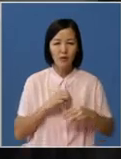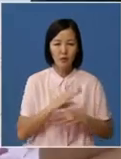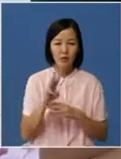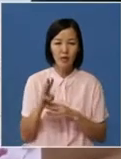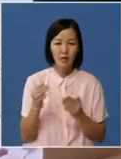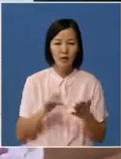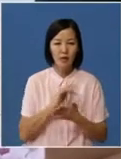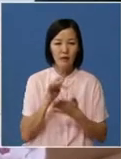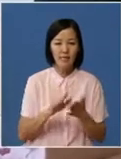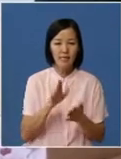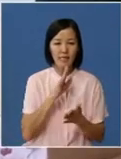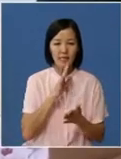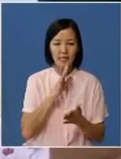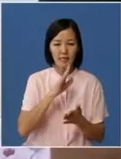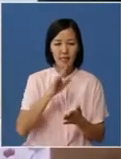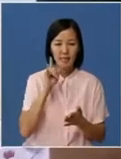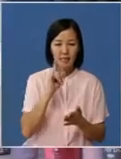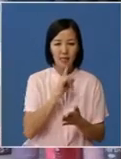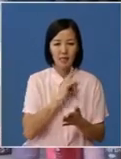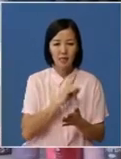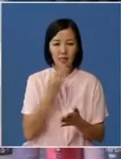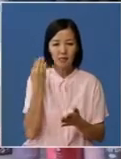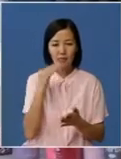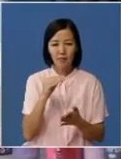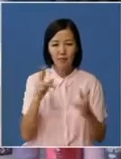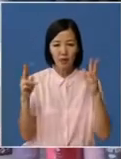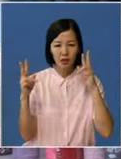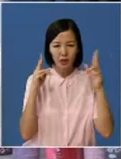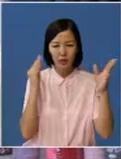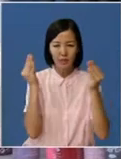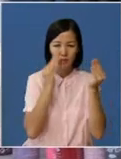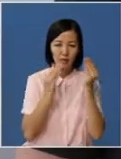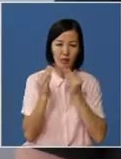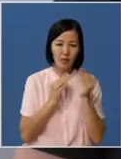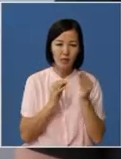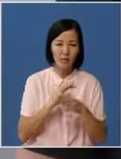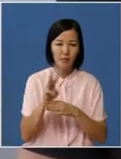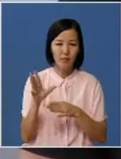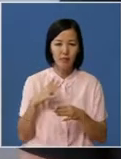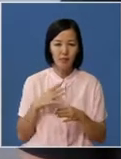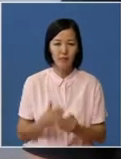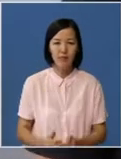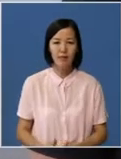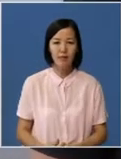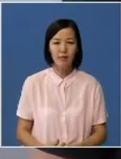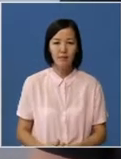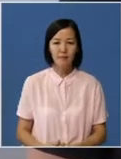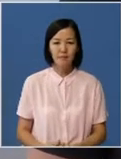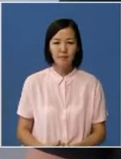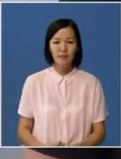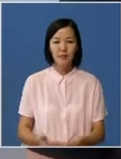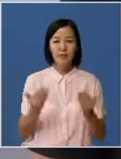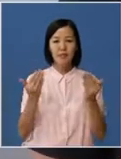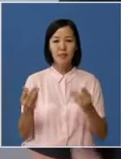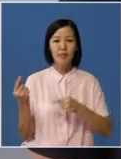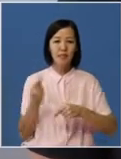қаланың қыз-келіншектеріне сапалы косметология мен шаштараз қызметтерін көрсетуде. Сейчас как бы дальше учусь, дальше. Қазір